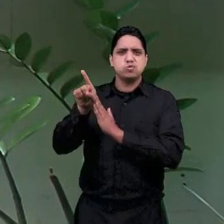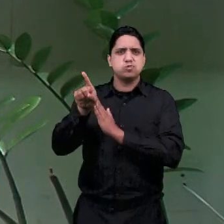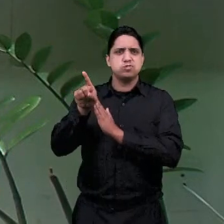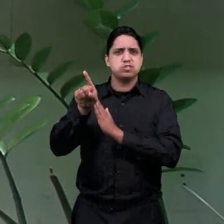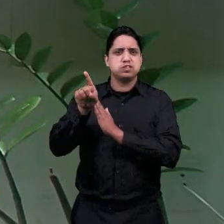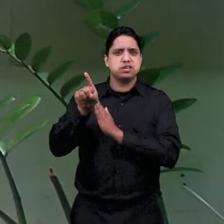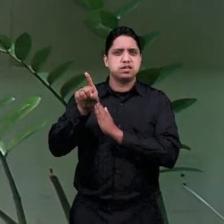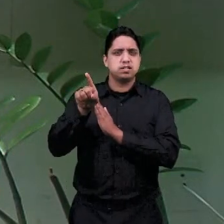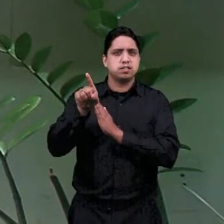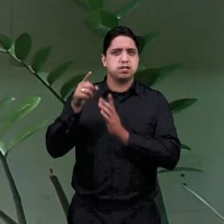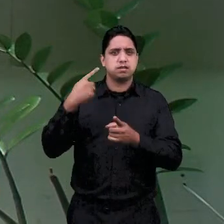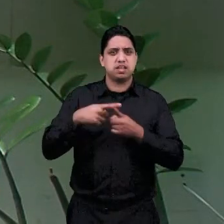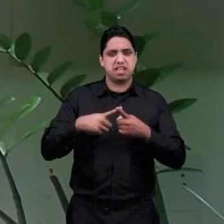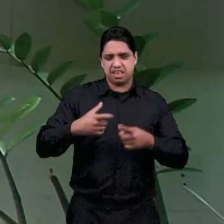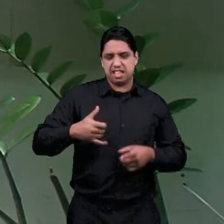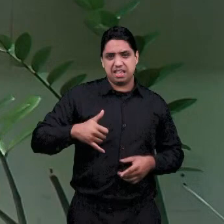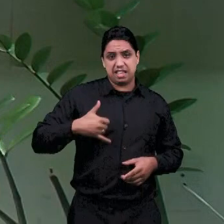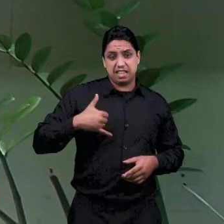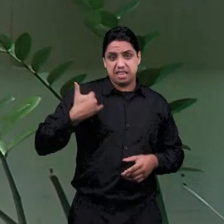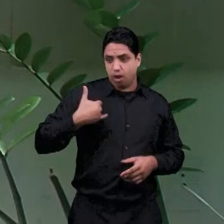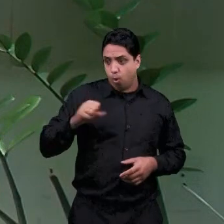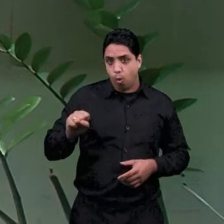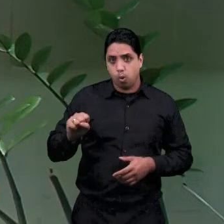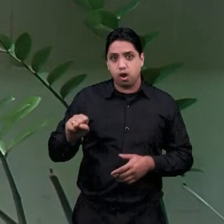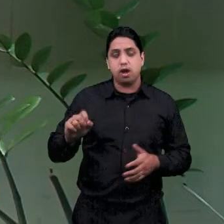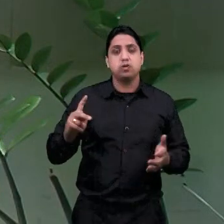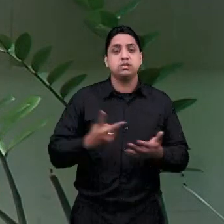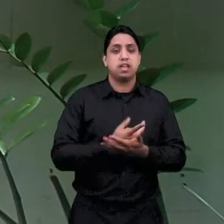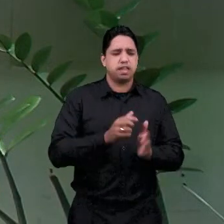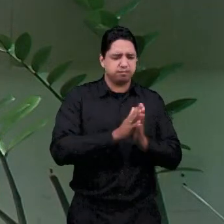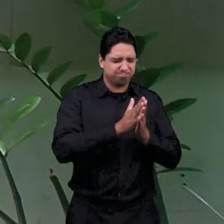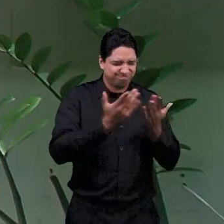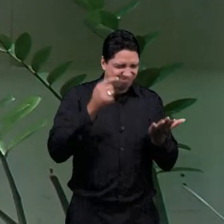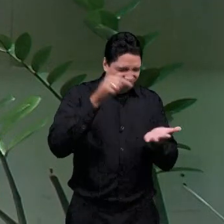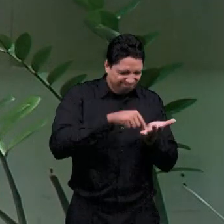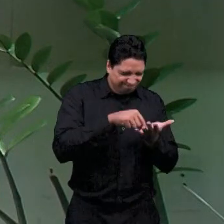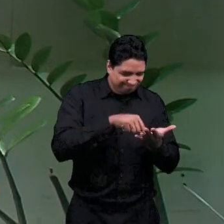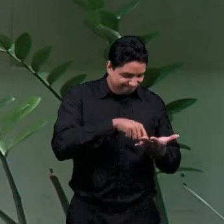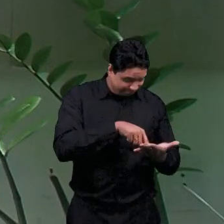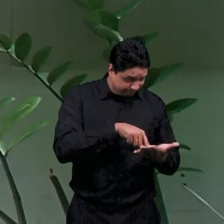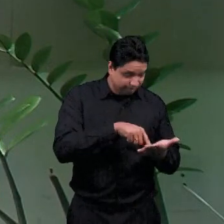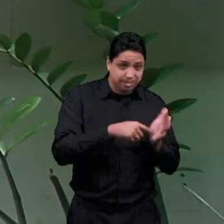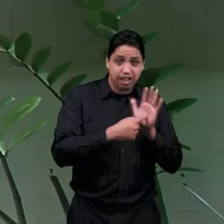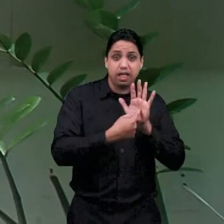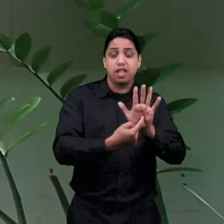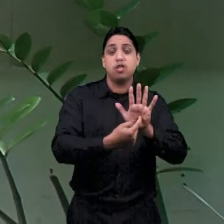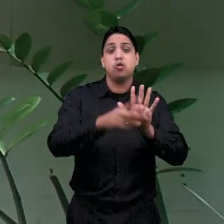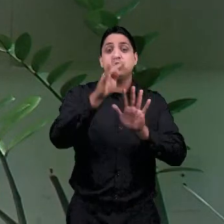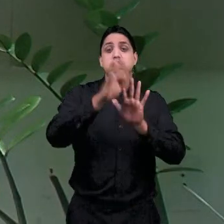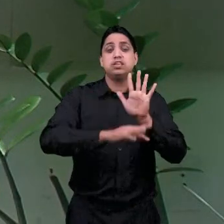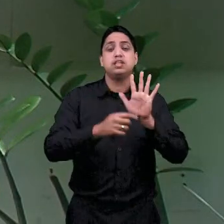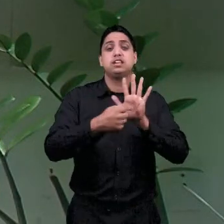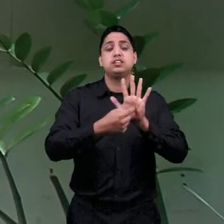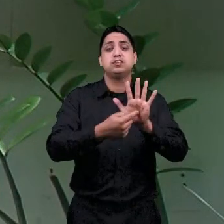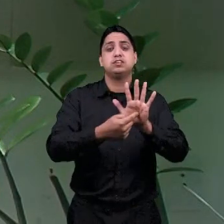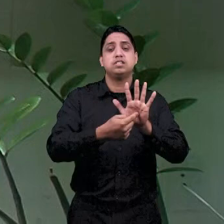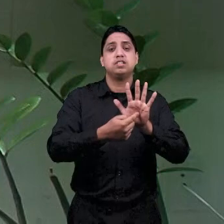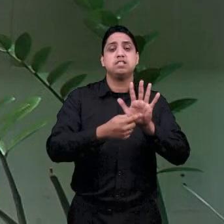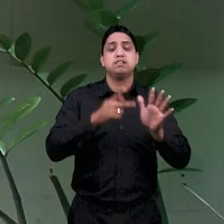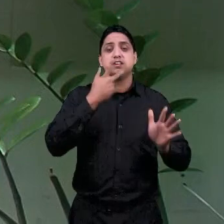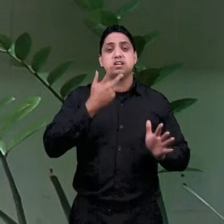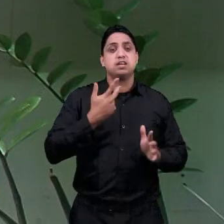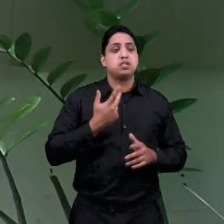que j'ai eu, qu'est-ce que j'ai vu là. Un enfant de 8 ans. Et là, il a eu le texte qui a dit,